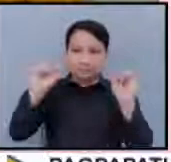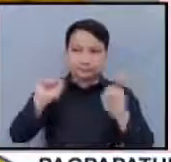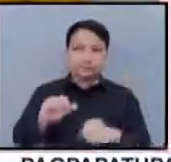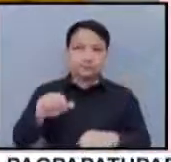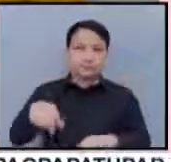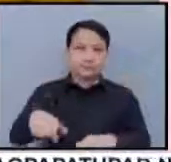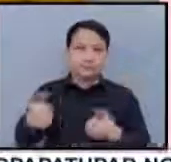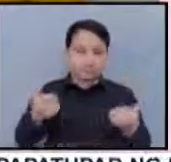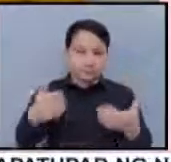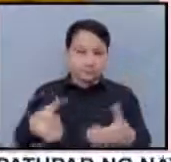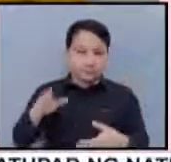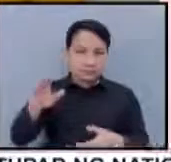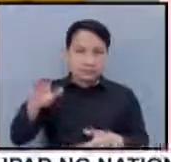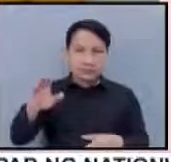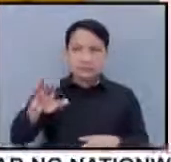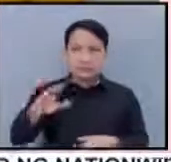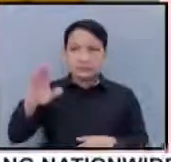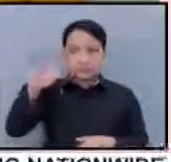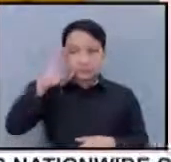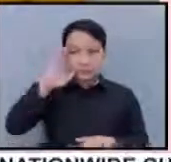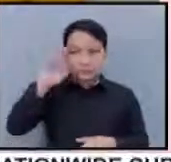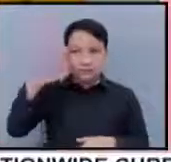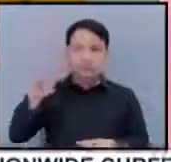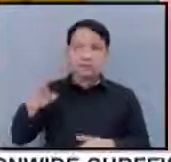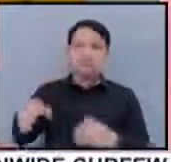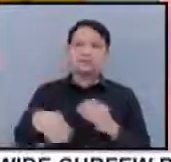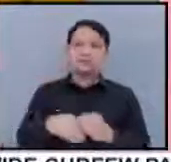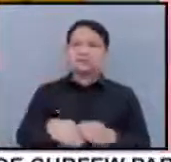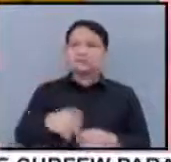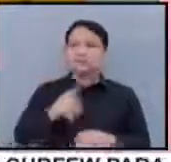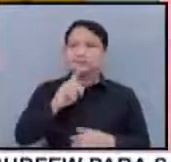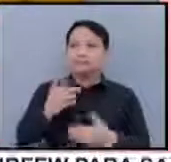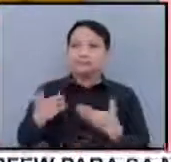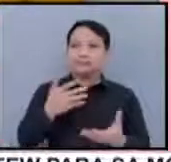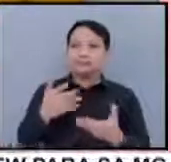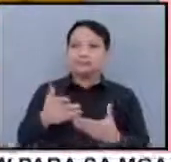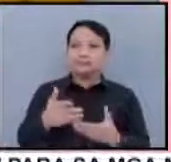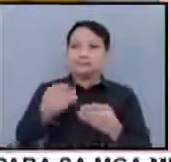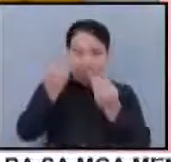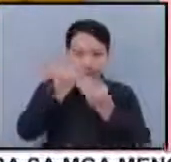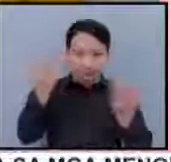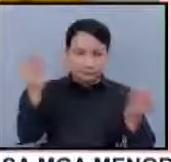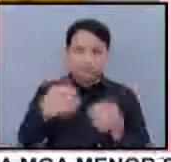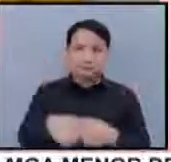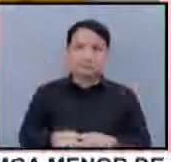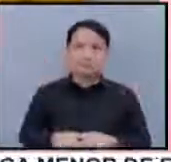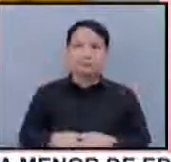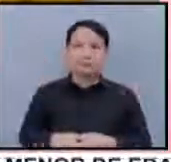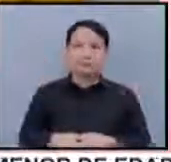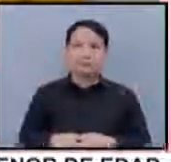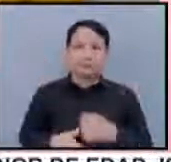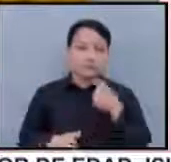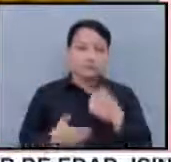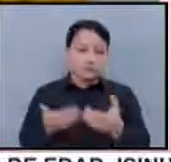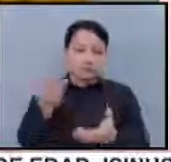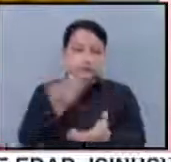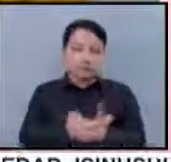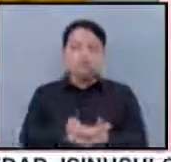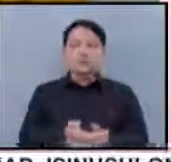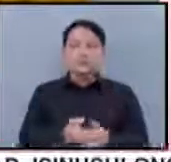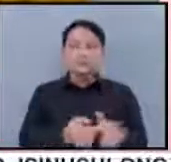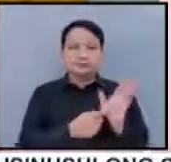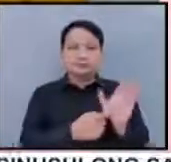si President Marcos, I'm sure nabalitaan na rin po ni President Marcos. And we hope na makita namin siya in